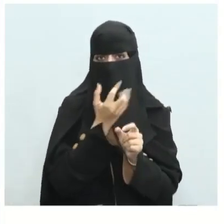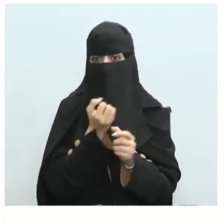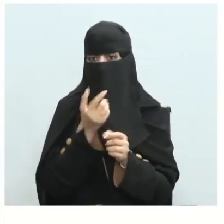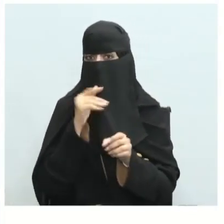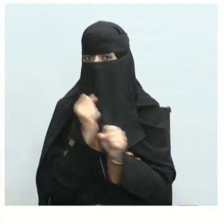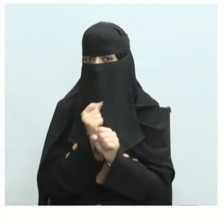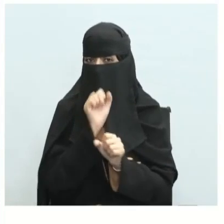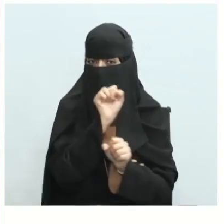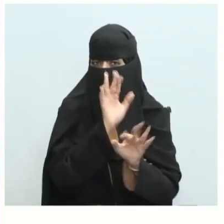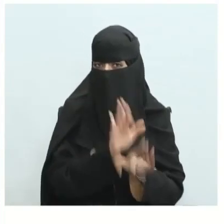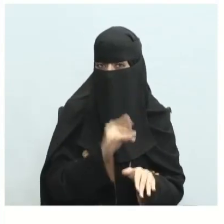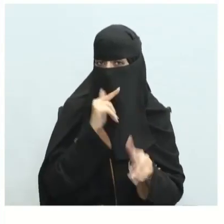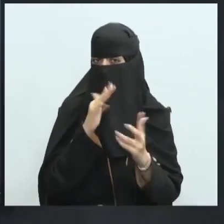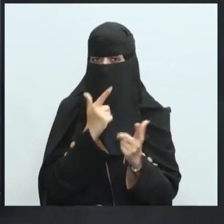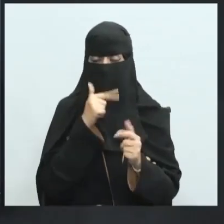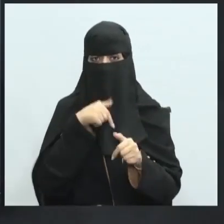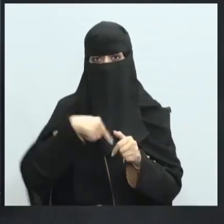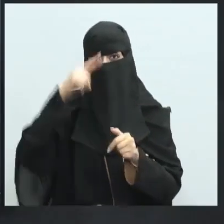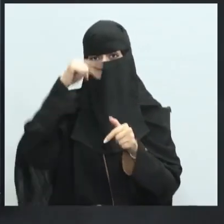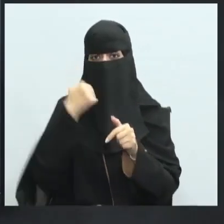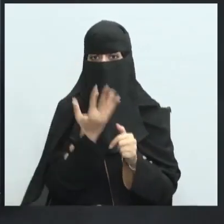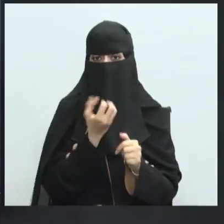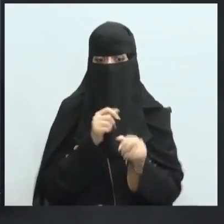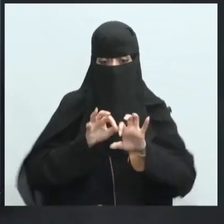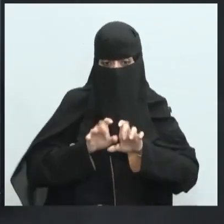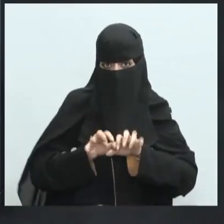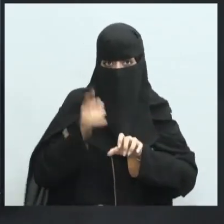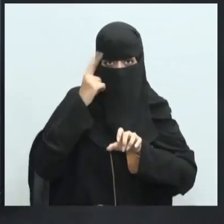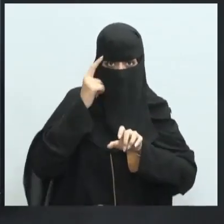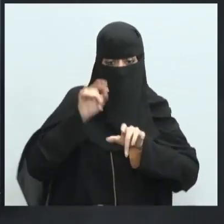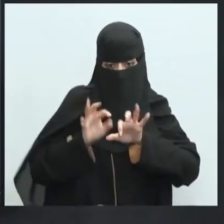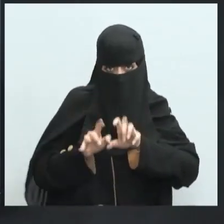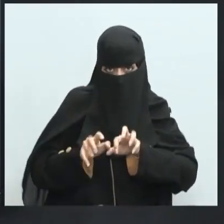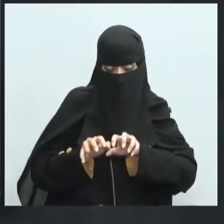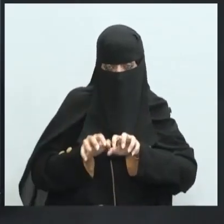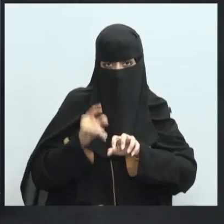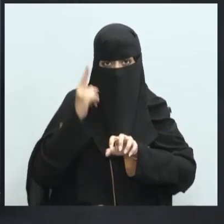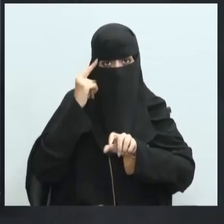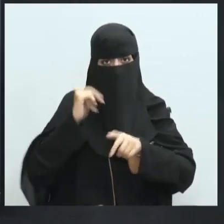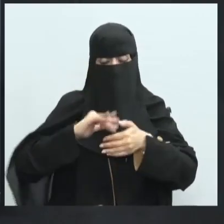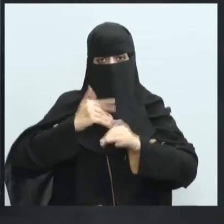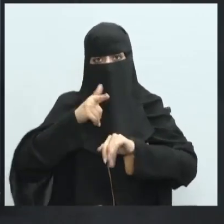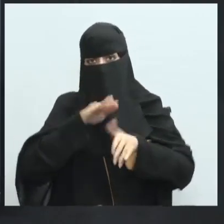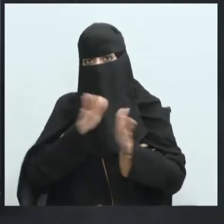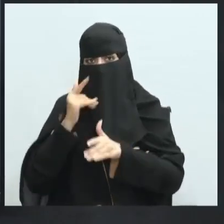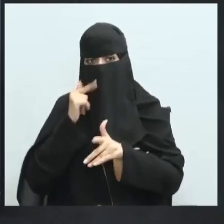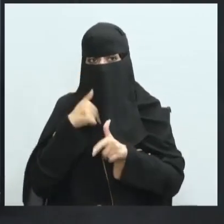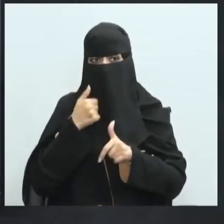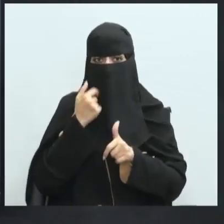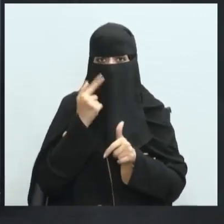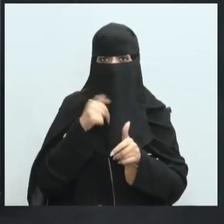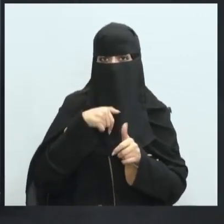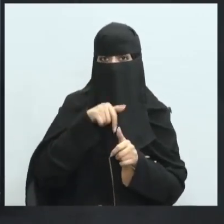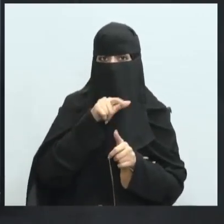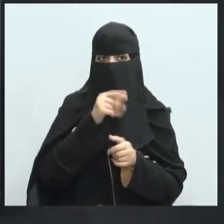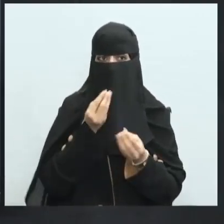يتطلبها ذلك الاختبار فمثلا كان يتطلب حاسبه حاسبه اليه او غير ذلك من الامور الاخرى